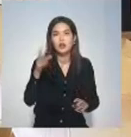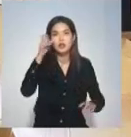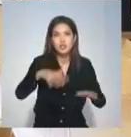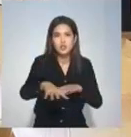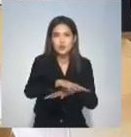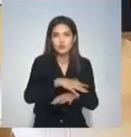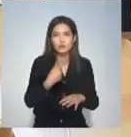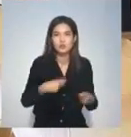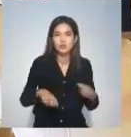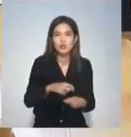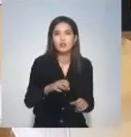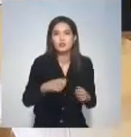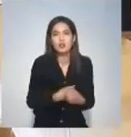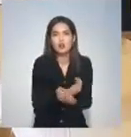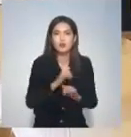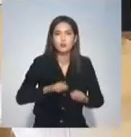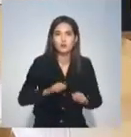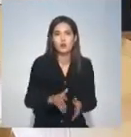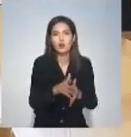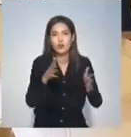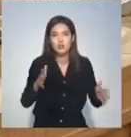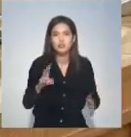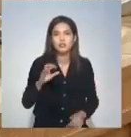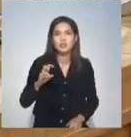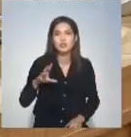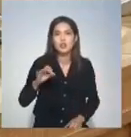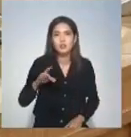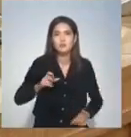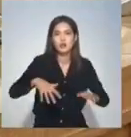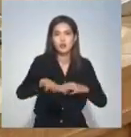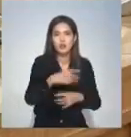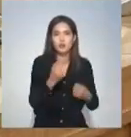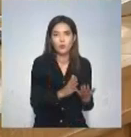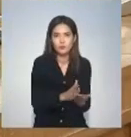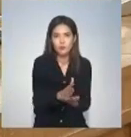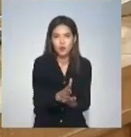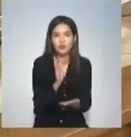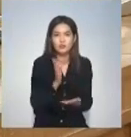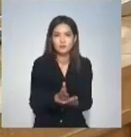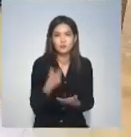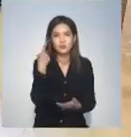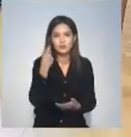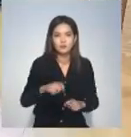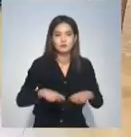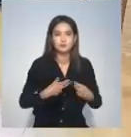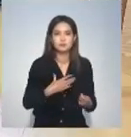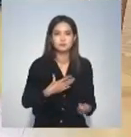Евразия нарықтарына жаңа мүмкіндіктер ашатын Транскаспий халықаралық көлік бағытының келешегі бар екенін жеткізді.